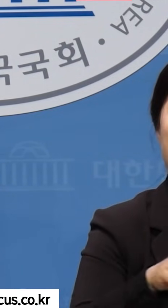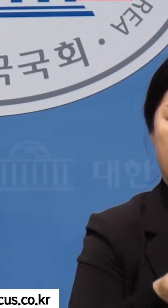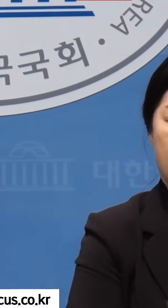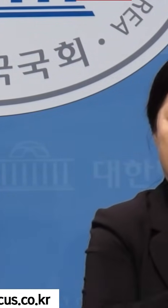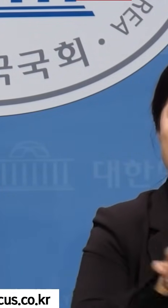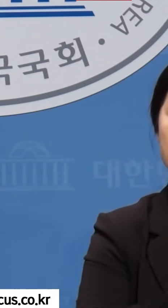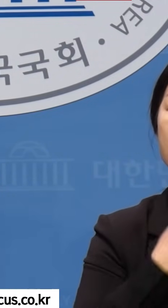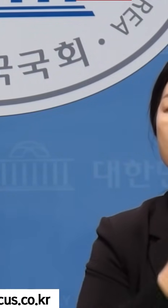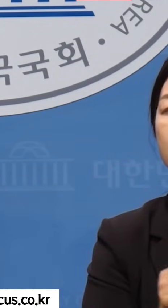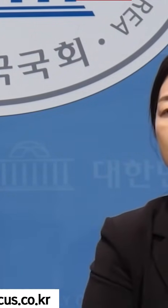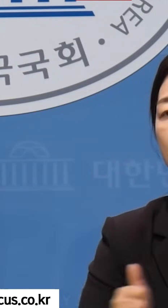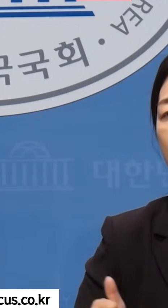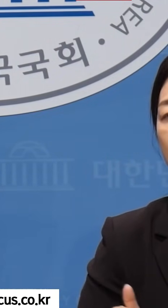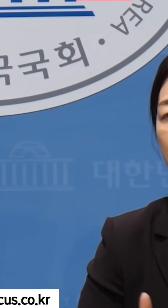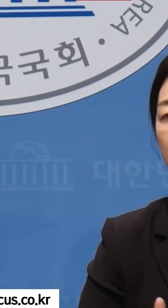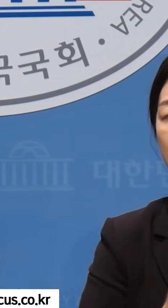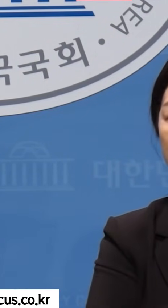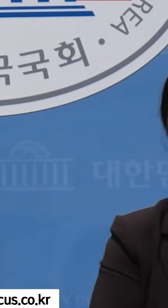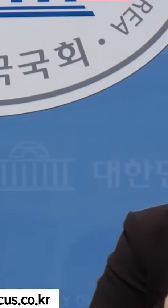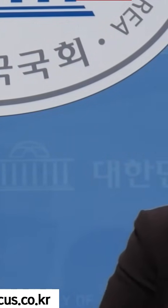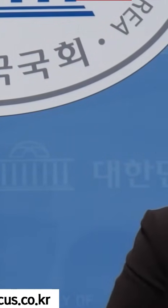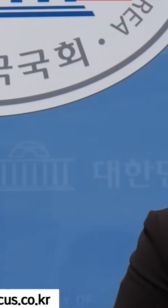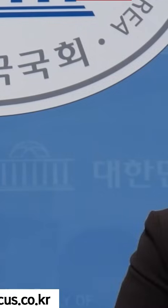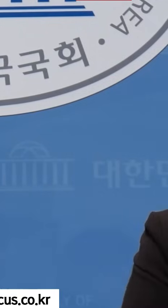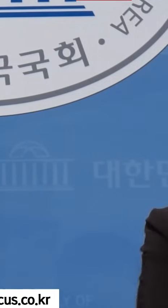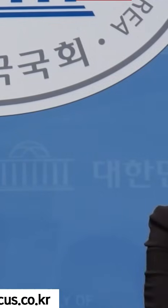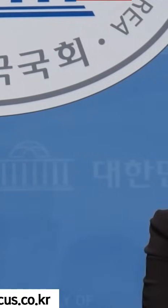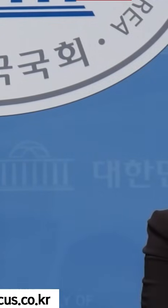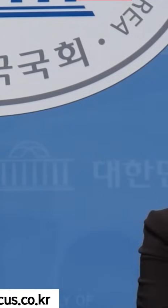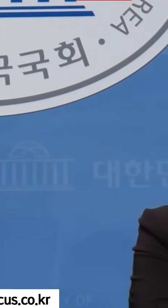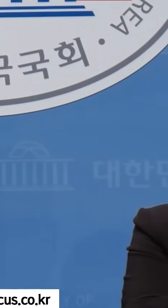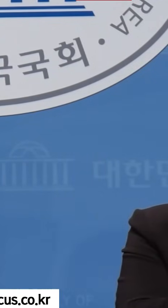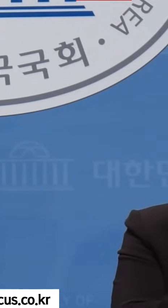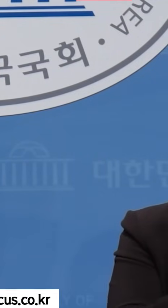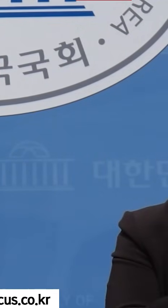것 아닌가라는 의심이 들고, 한편으로 여전히